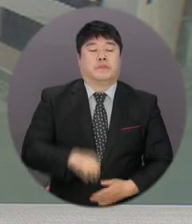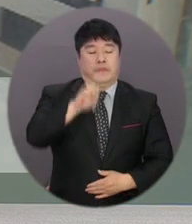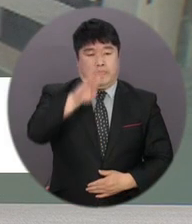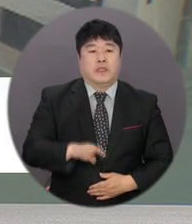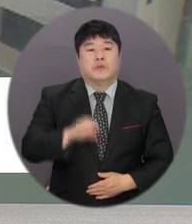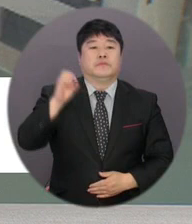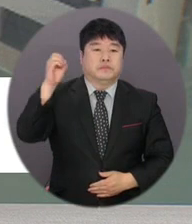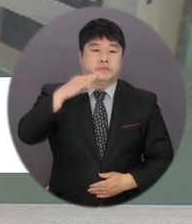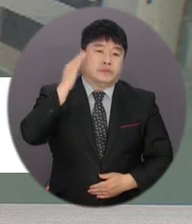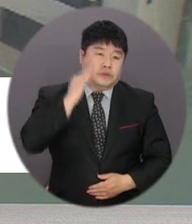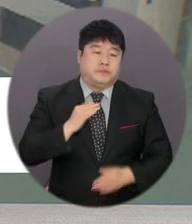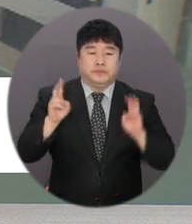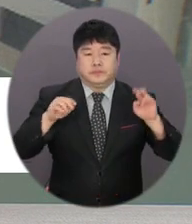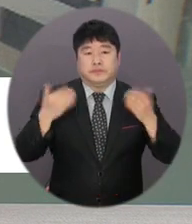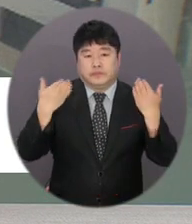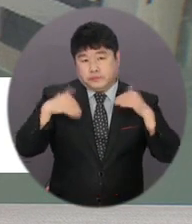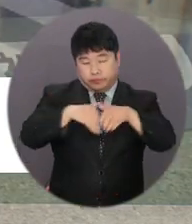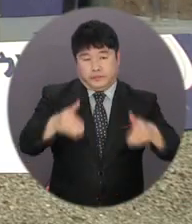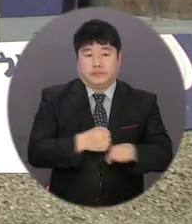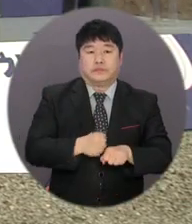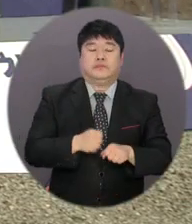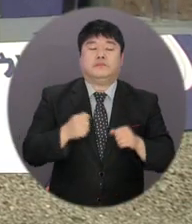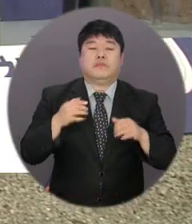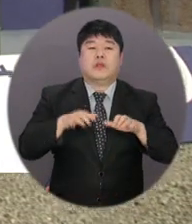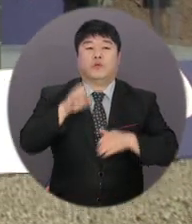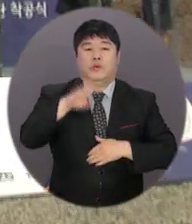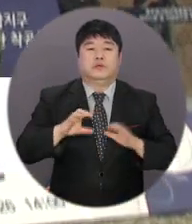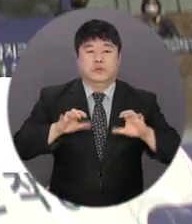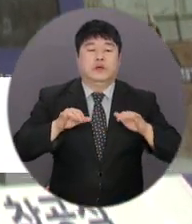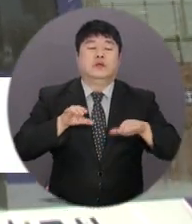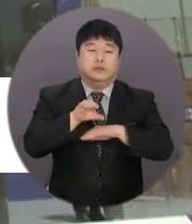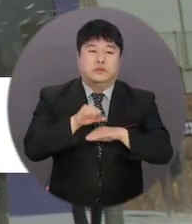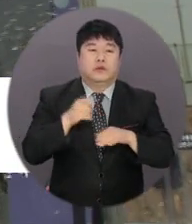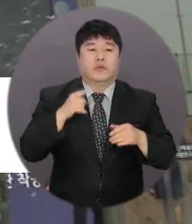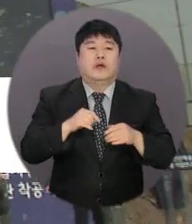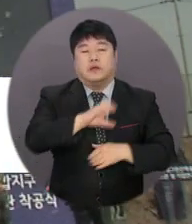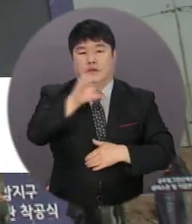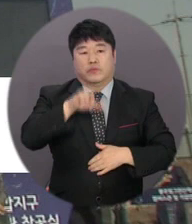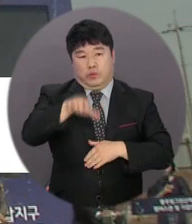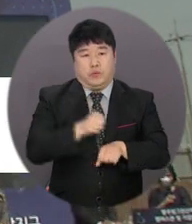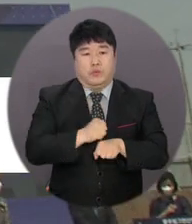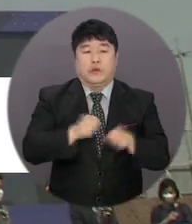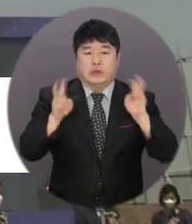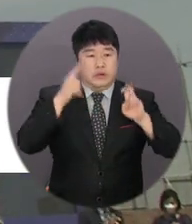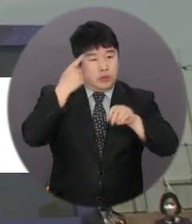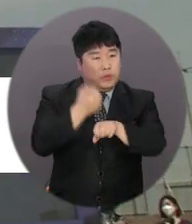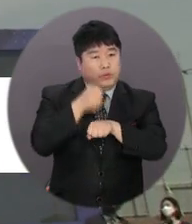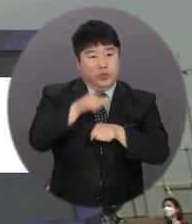광주 빛그린산단의 산악융합지구에 광주 글로벌모터스와 연계한 캠퍼스관과 기업연구관이